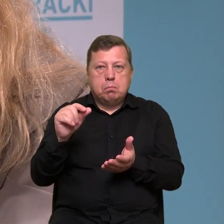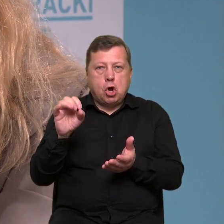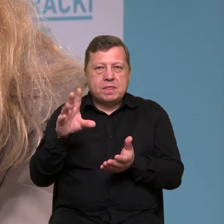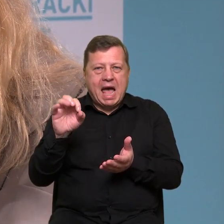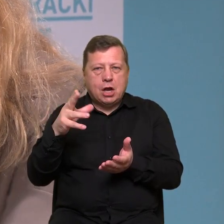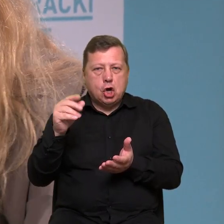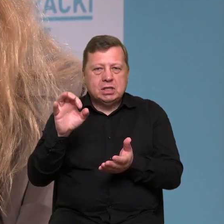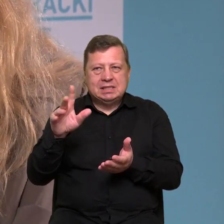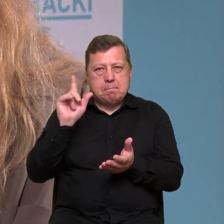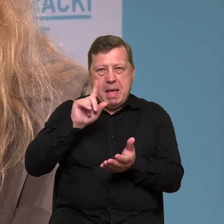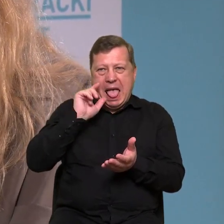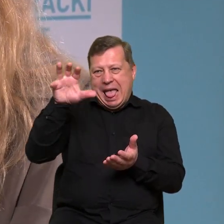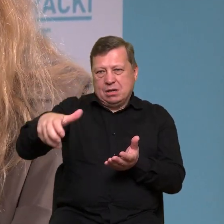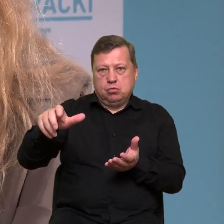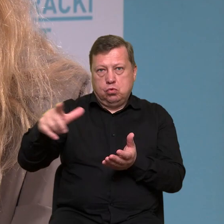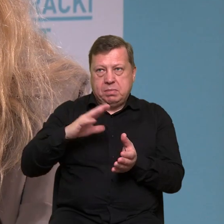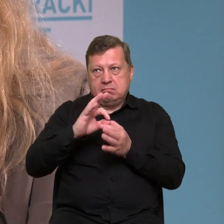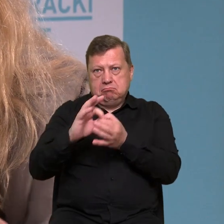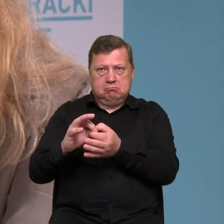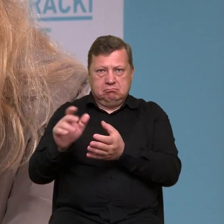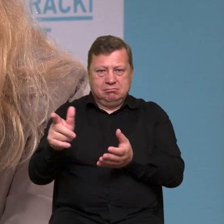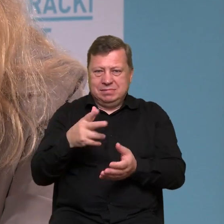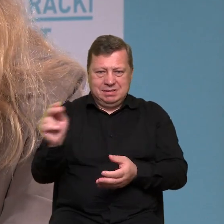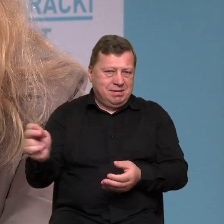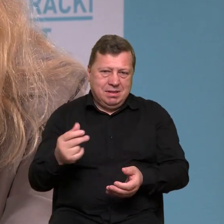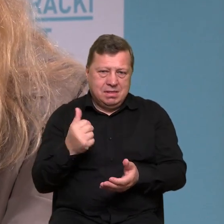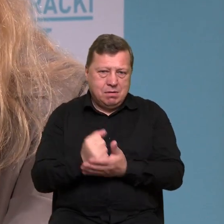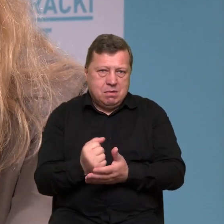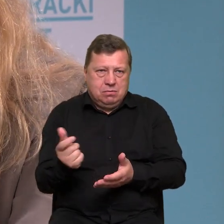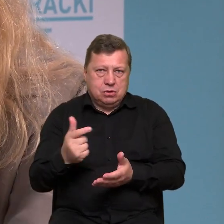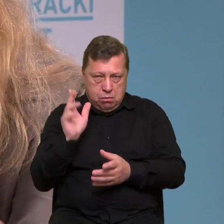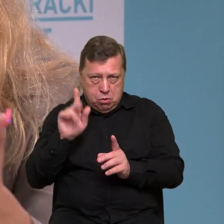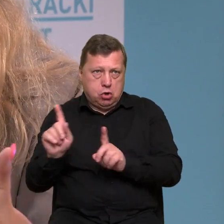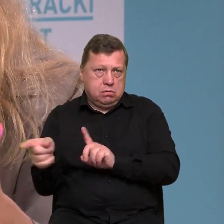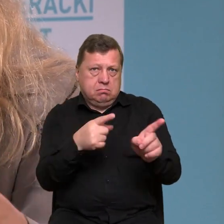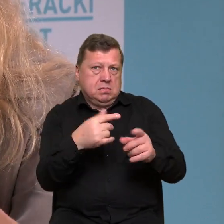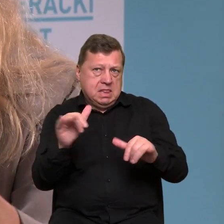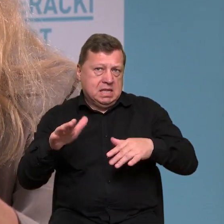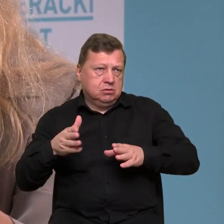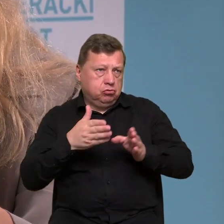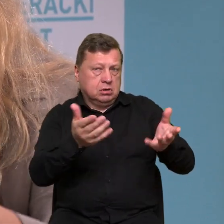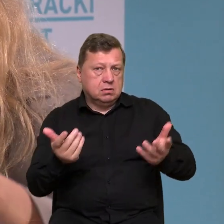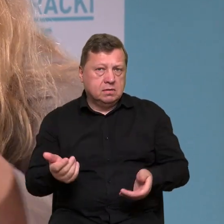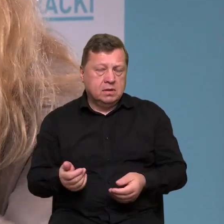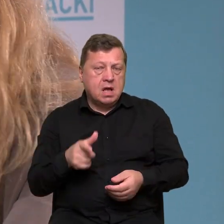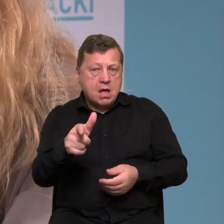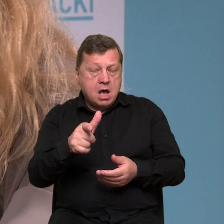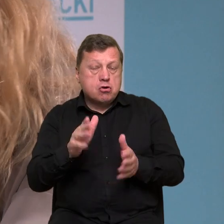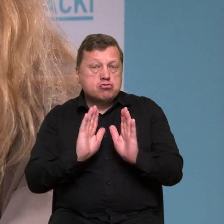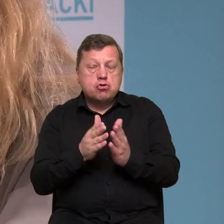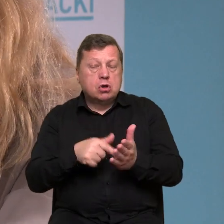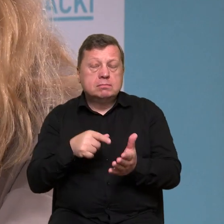protagonistami męskimi. Dlaczego nie udaje się to w drugą stronę? Ta książka służyła